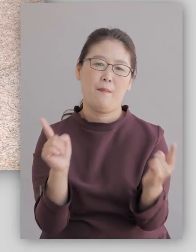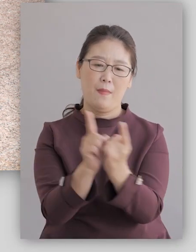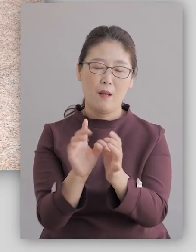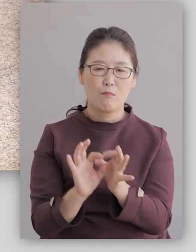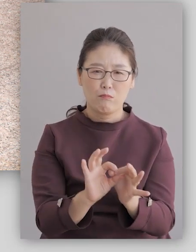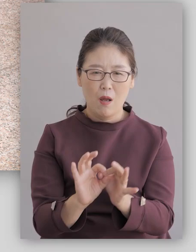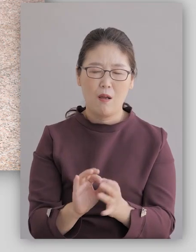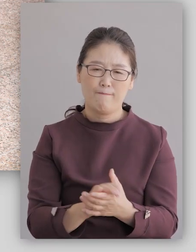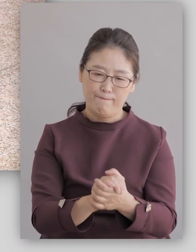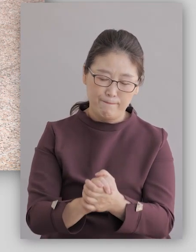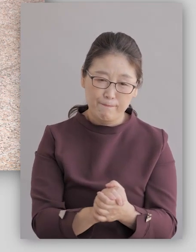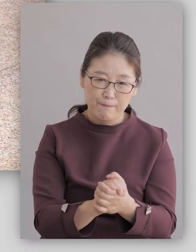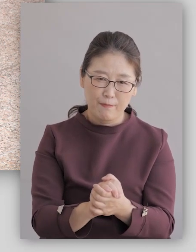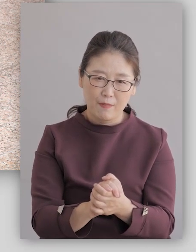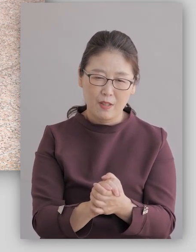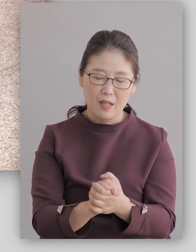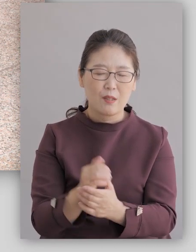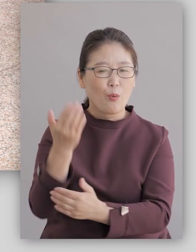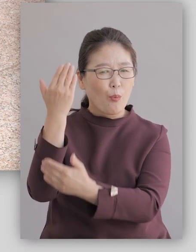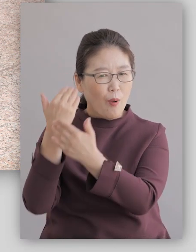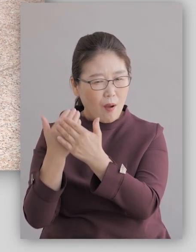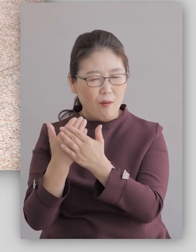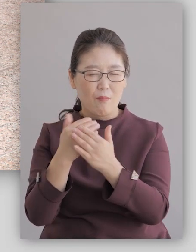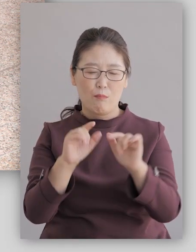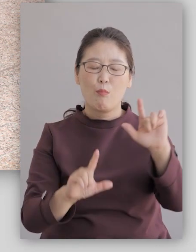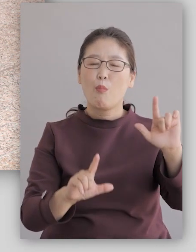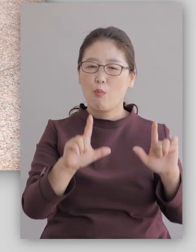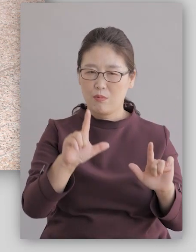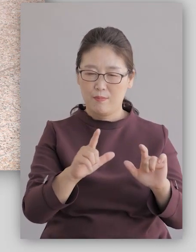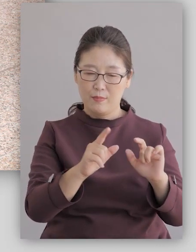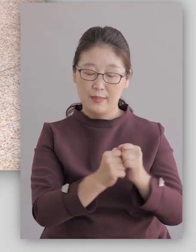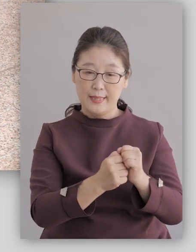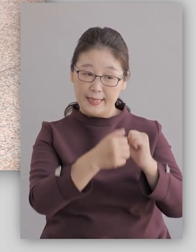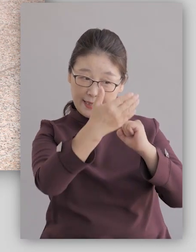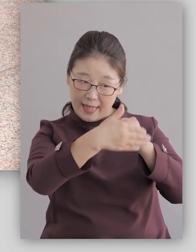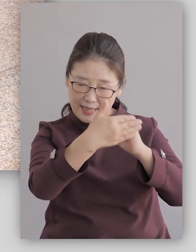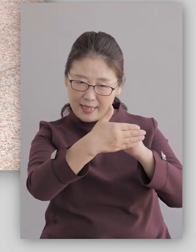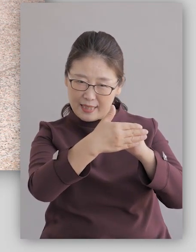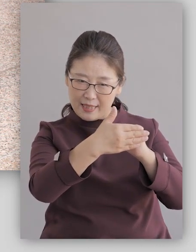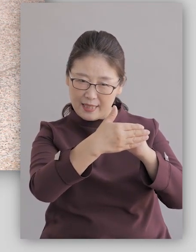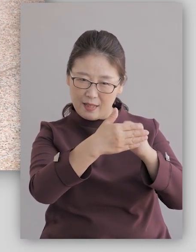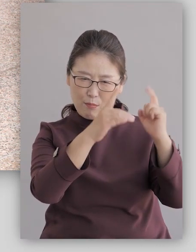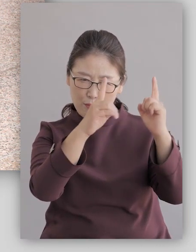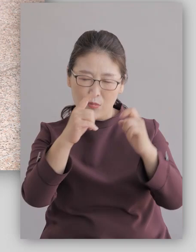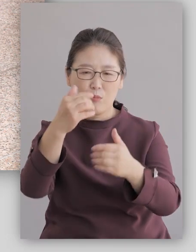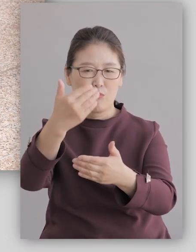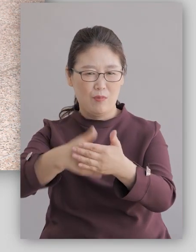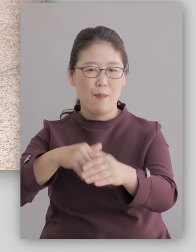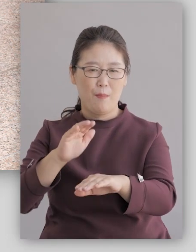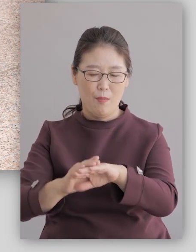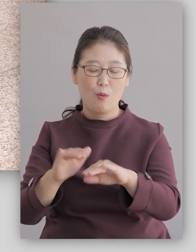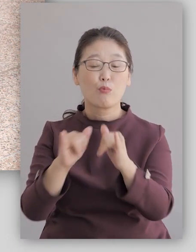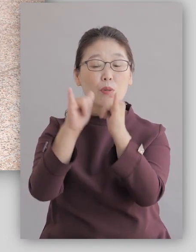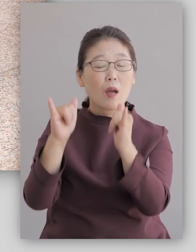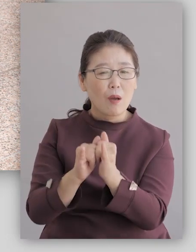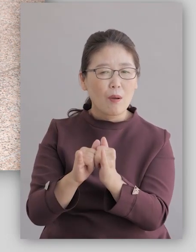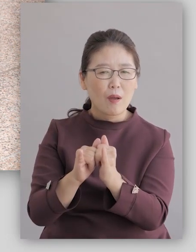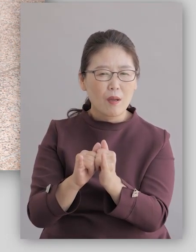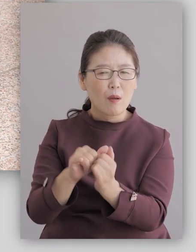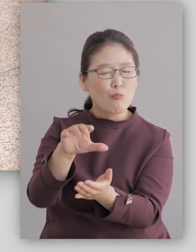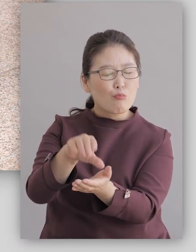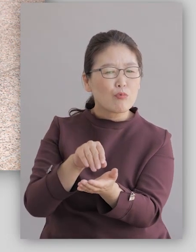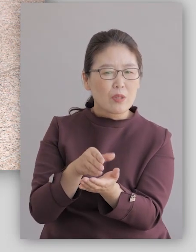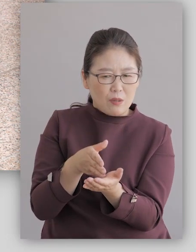하고 그 시대에 대한 이런 모습들을 남기면서 사회에 어떤 문제 제기를 하는 부분이 이번